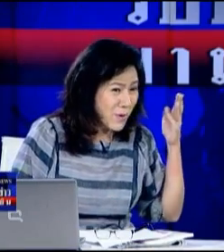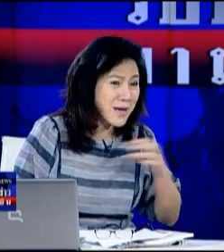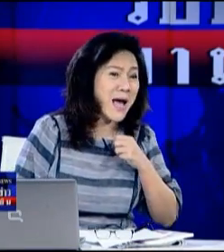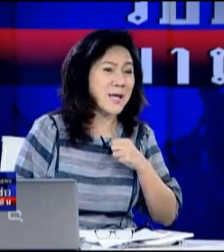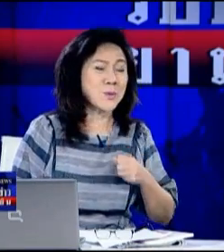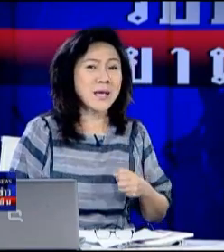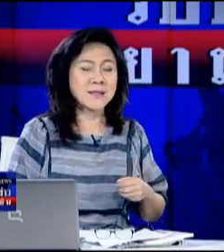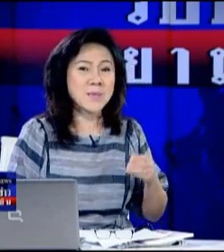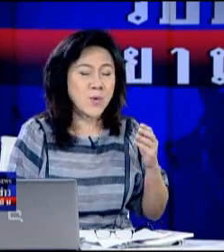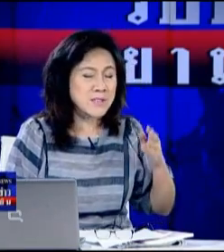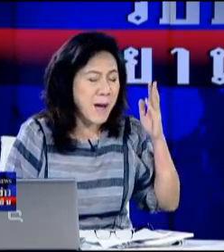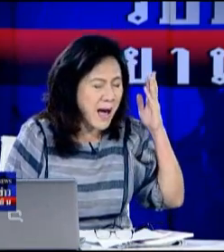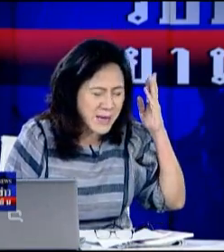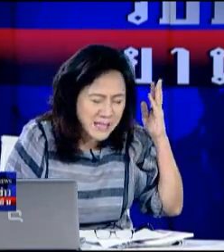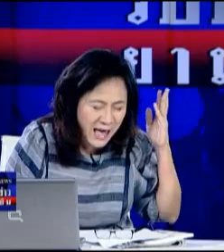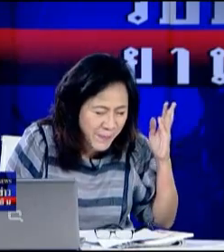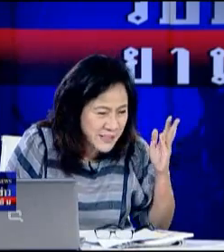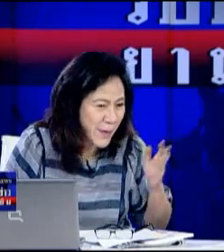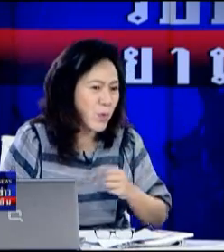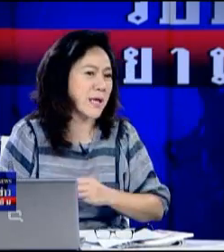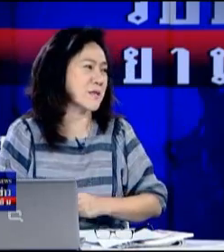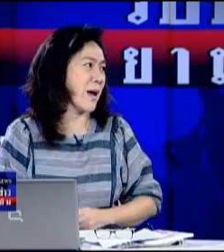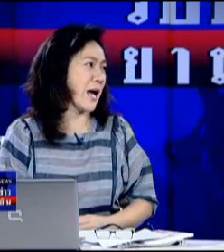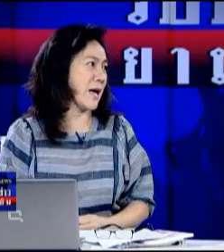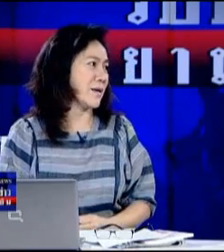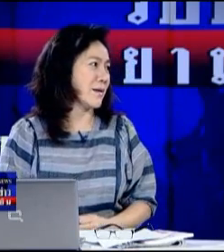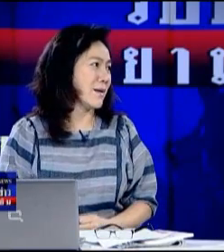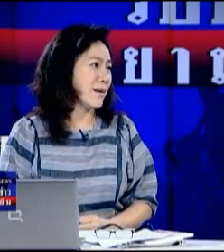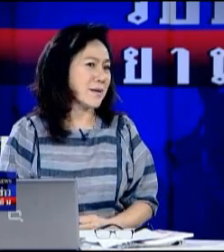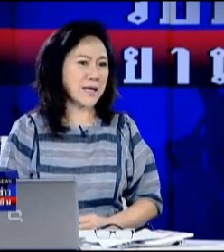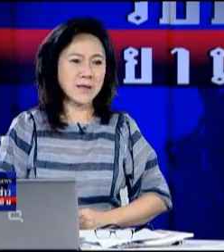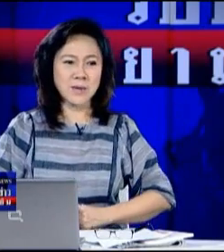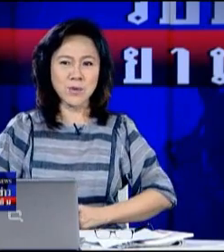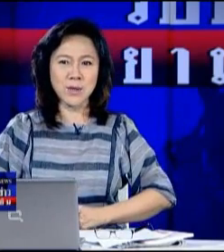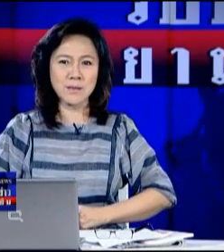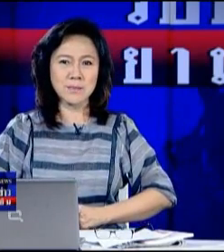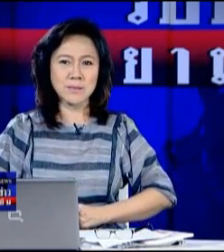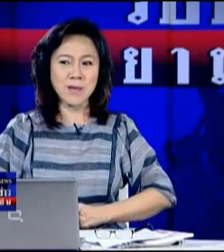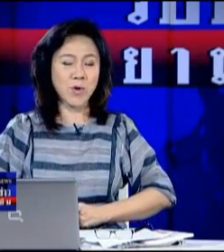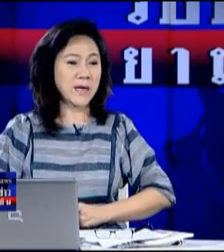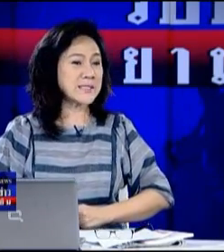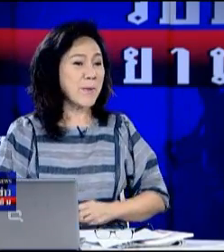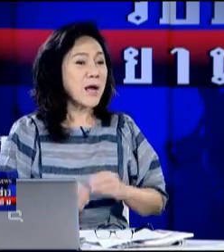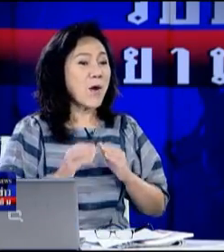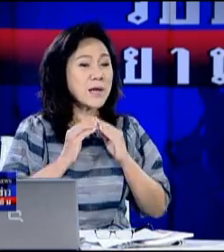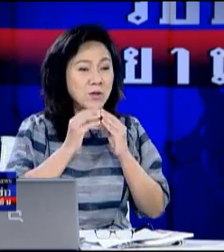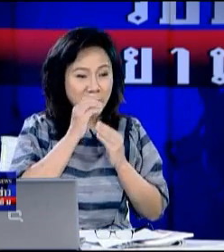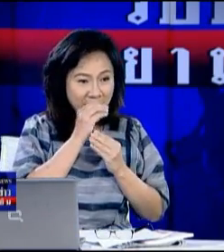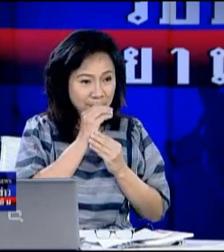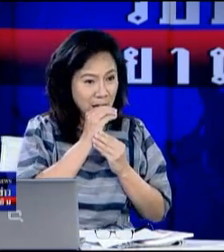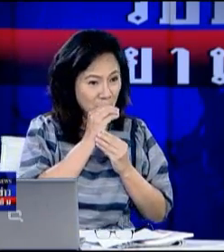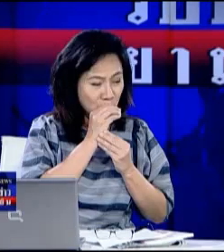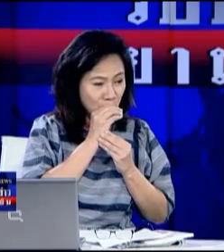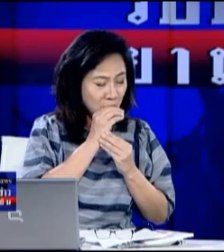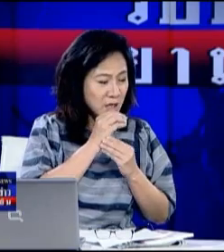เรื่องของเรื่องหาตรงนี้ตำรวจสภาไม่กล้าไปจับคุณรังสิมา ไม่กล้าเข้าใกล้ แกยืนแกอยู่เงี้ยตำรวจไม่กล้าจับเขาก็เลยต้องประก